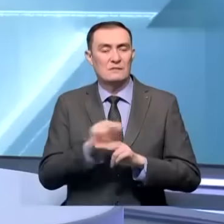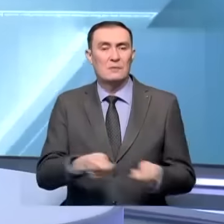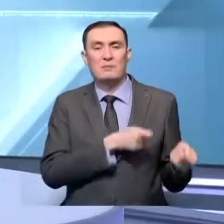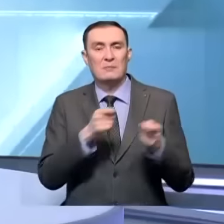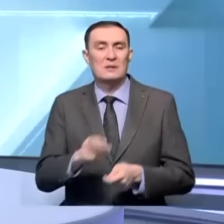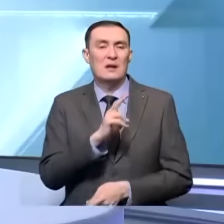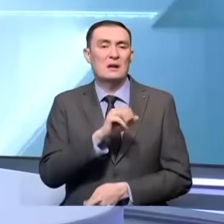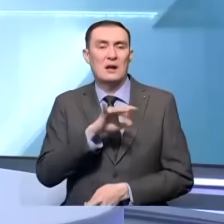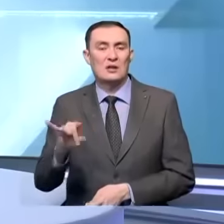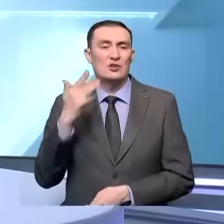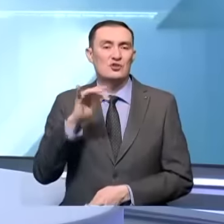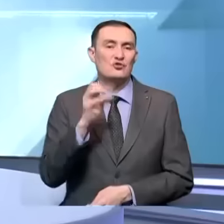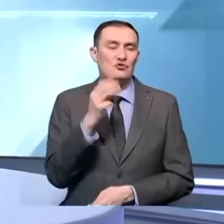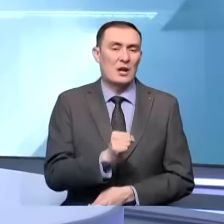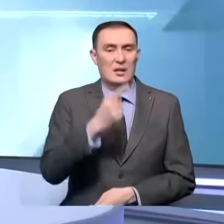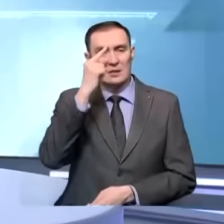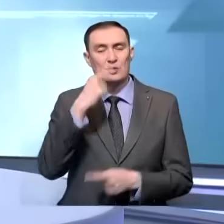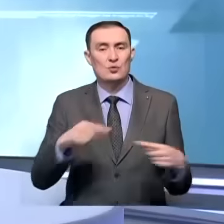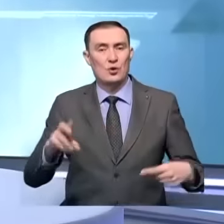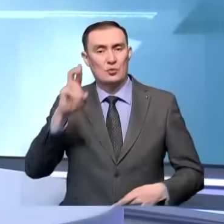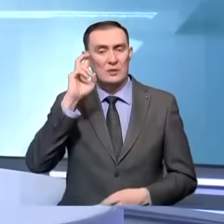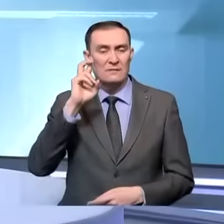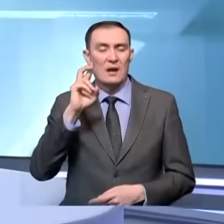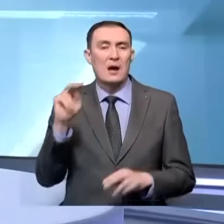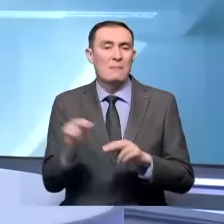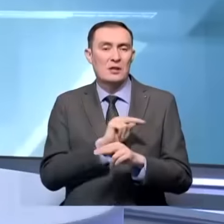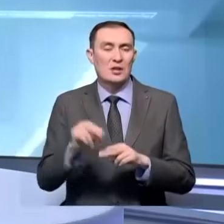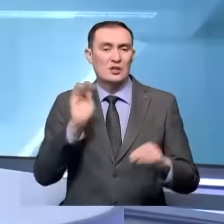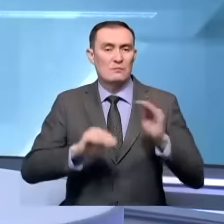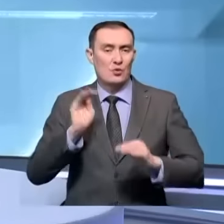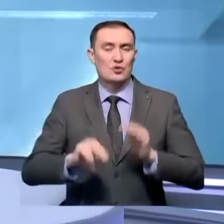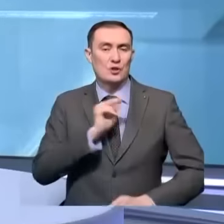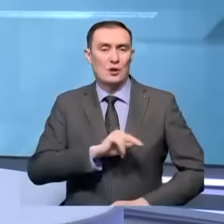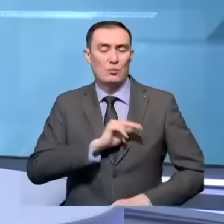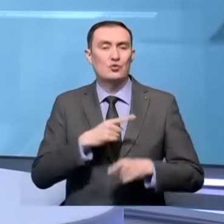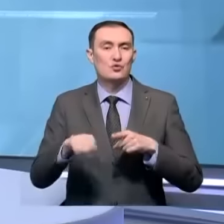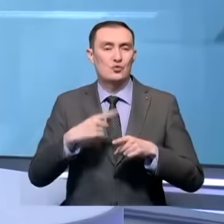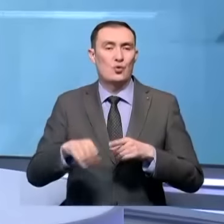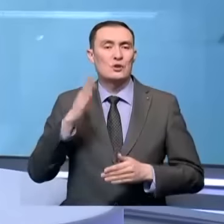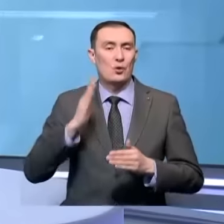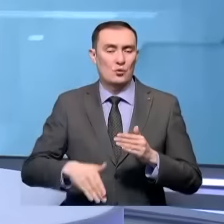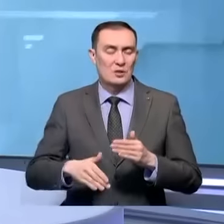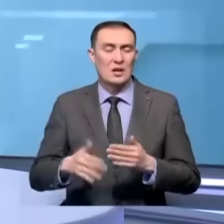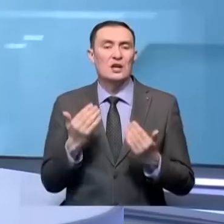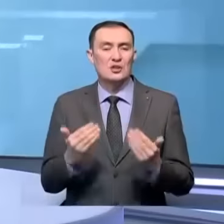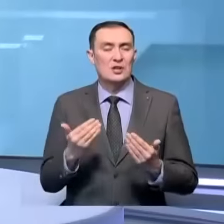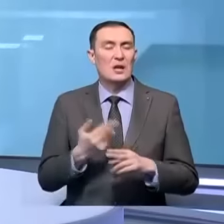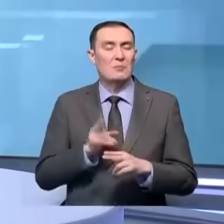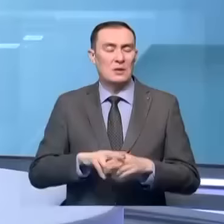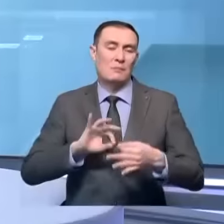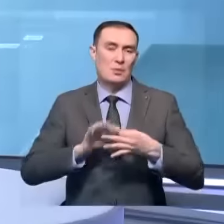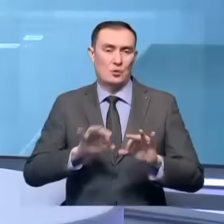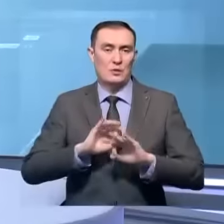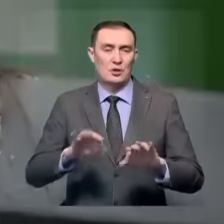из Катара, Соединенных Штатов Америки, Индии и других стран. Монтажно-сборочные работы близятся к завершению. Тамара Степанова